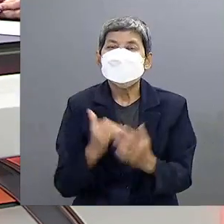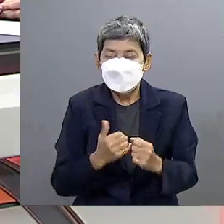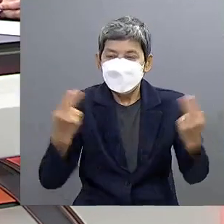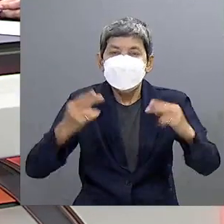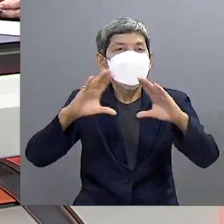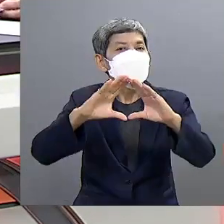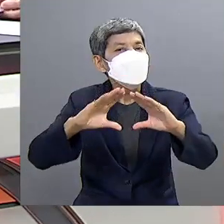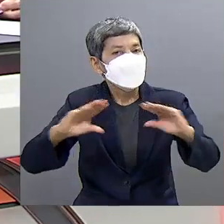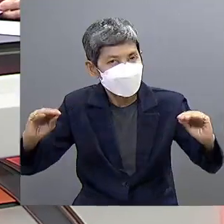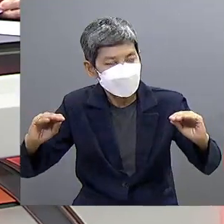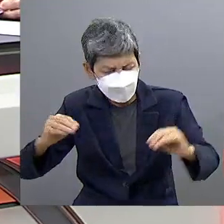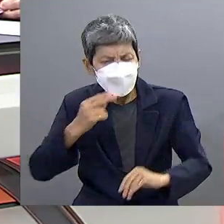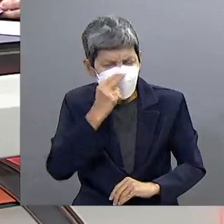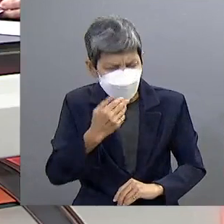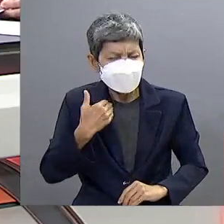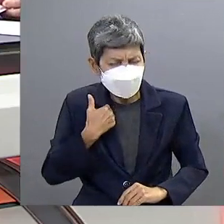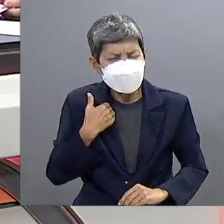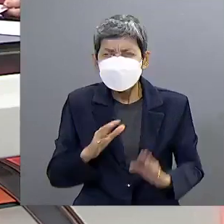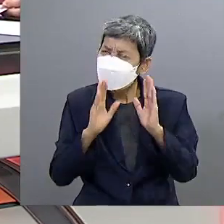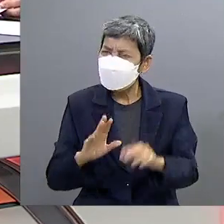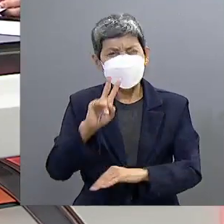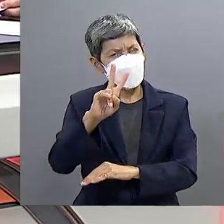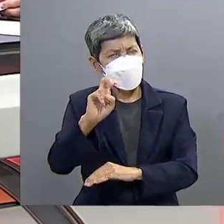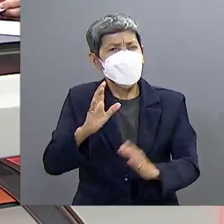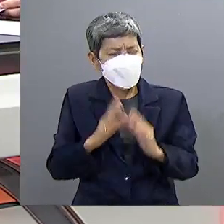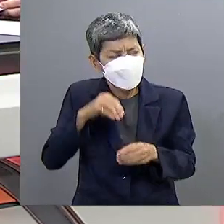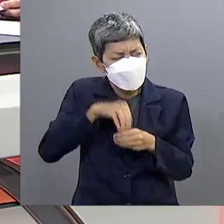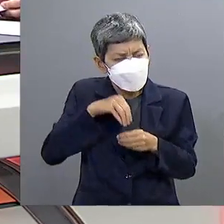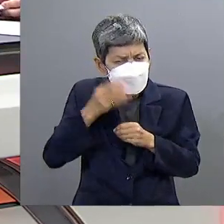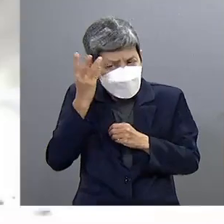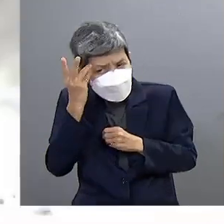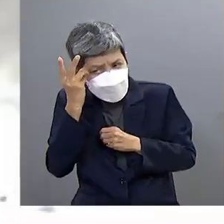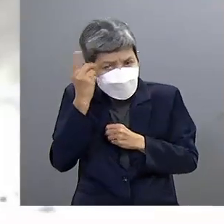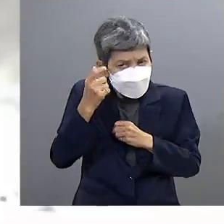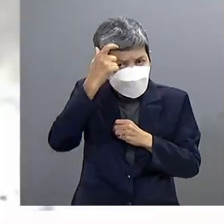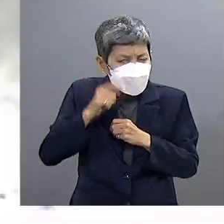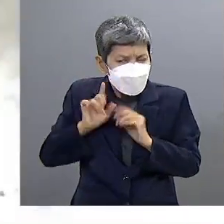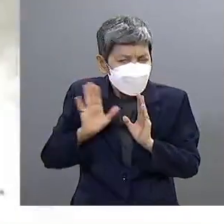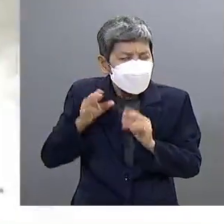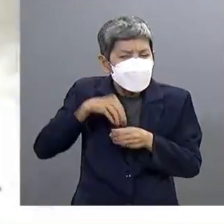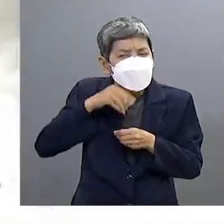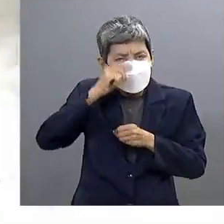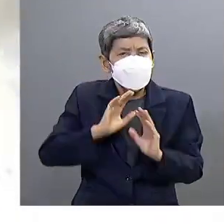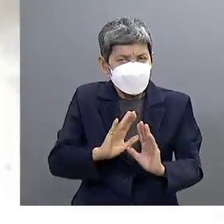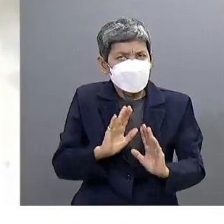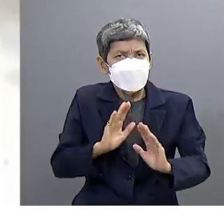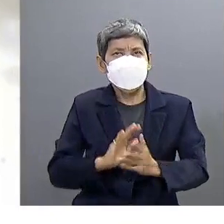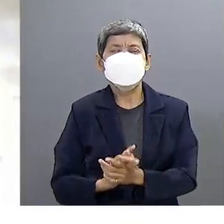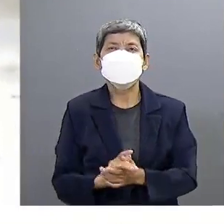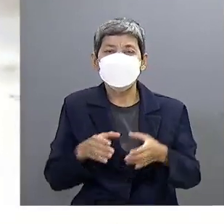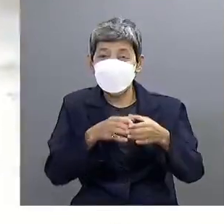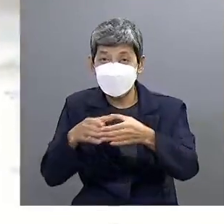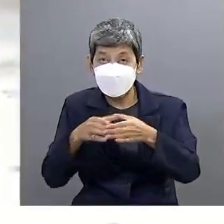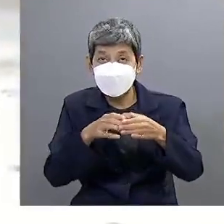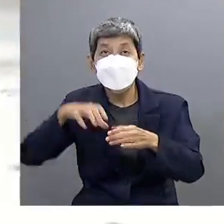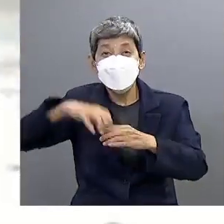ว่าก็ยังเหลืออยู่อีกประมาณสองร้อยกว่าคนค่ะที่ยังไม่ไว้วางใจต่อสถานการณ์ค่ะหน่วยเฉพาะกิจกรมทหารราบ